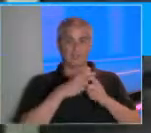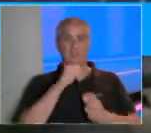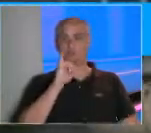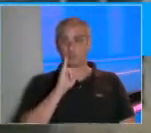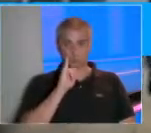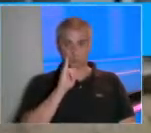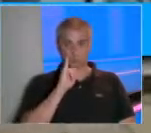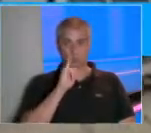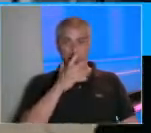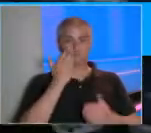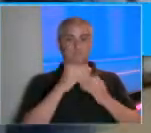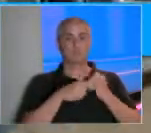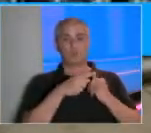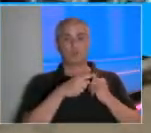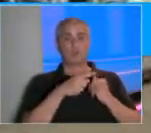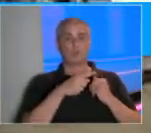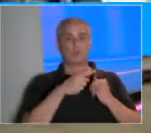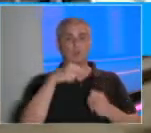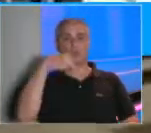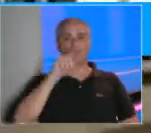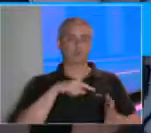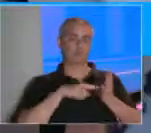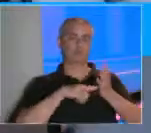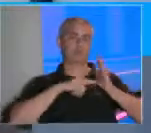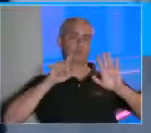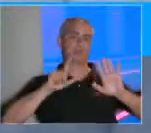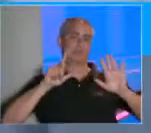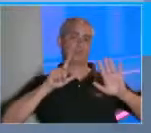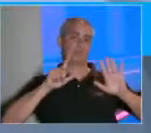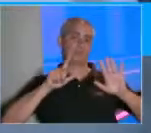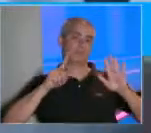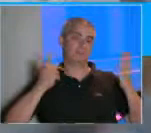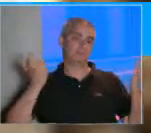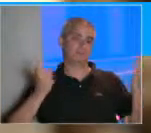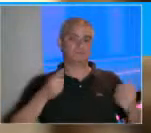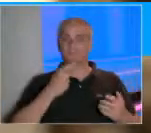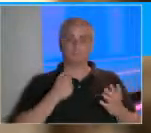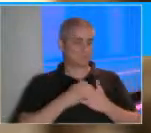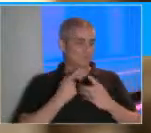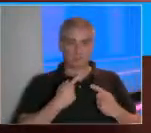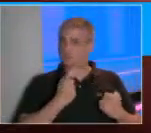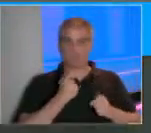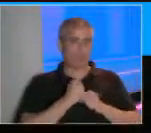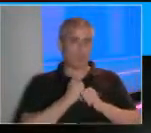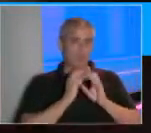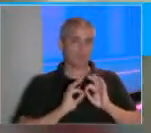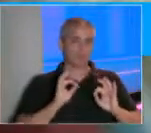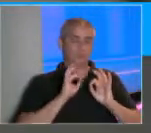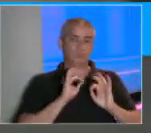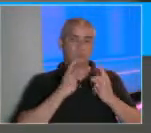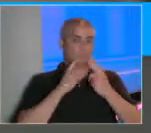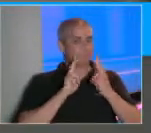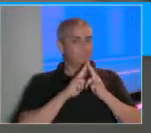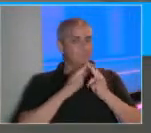י', יסיימו את הלימודים בראשון ליולי. עד עכשיו לא התקיימו שום